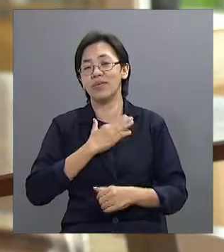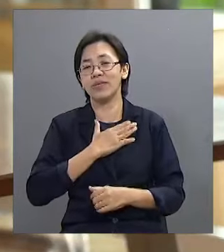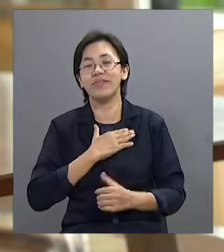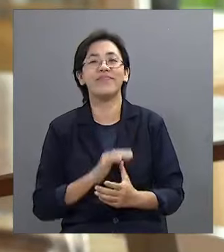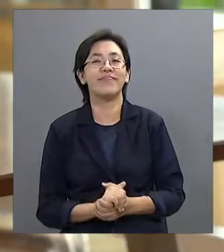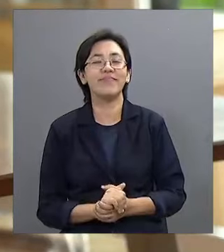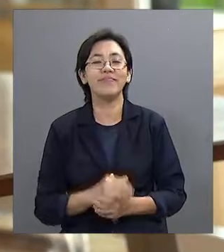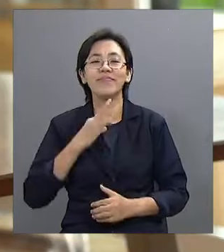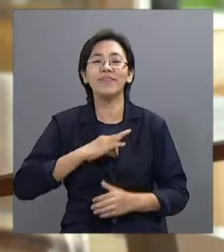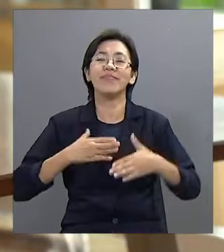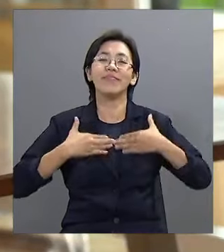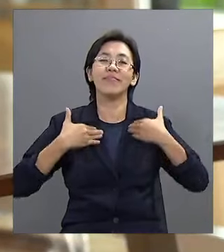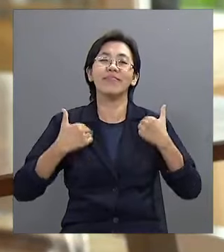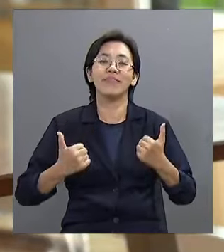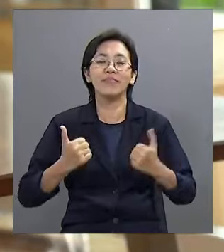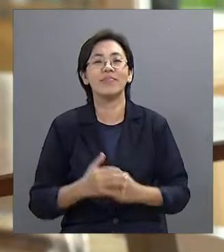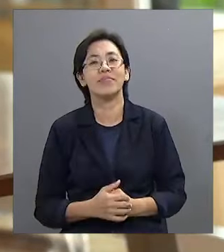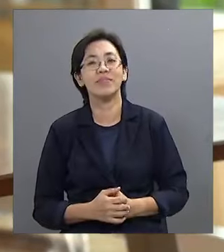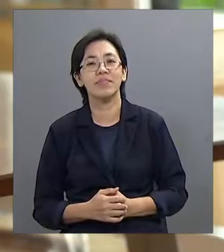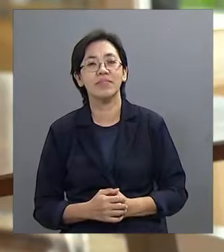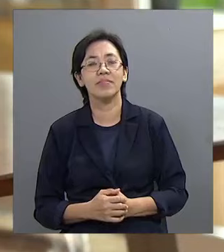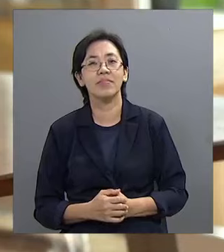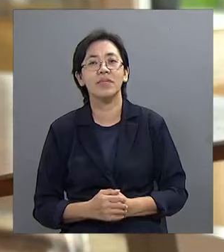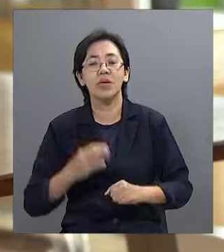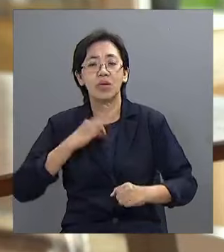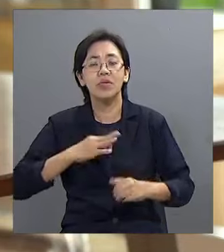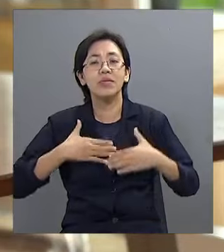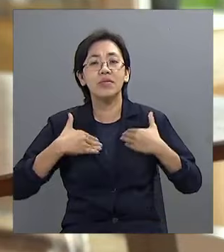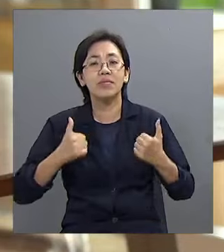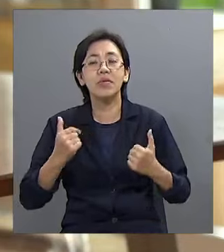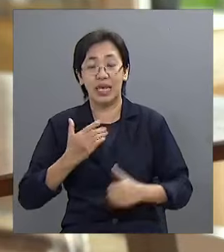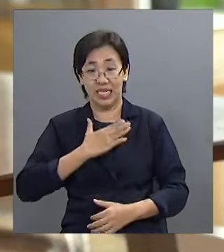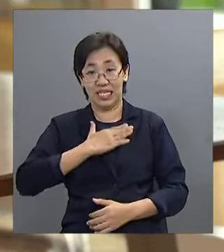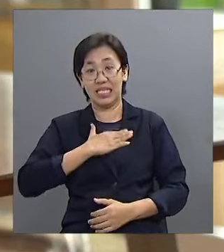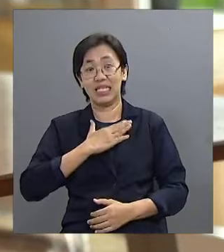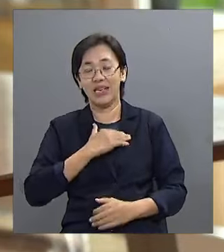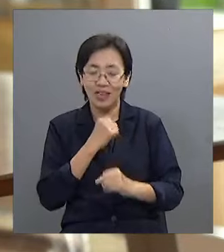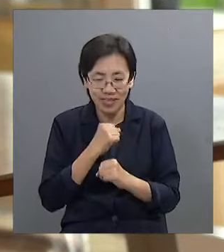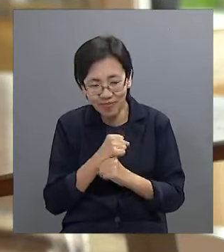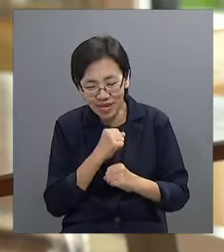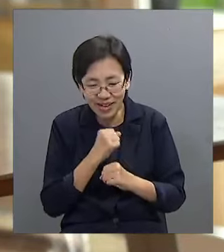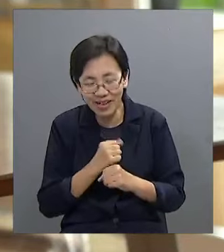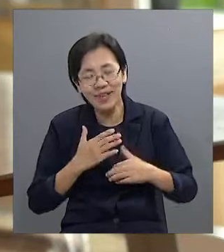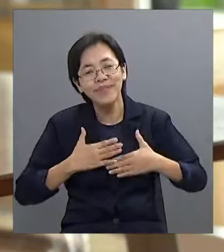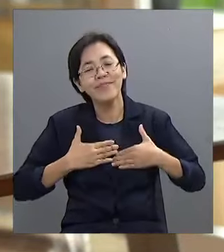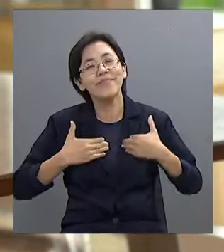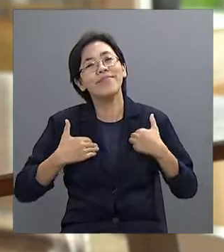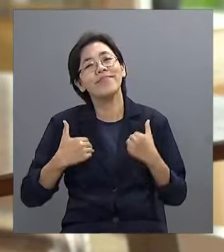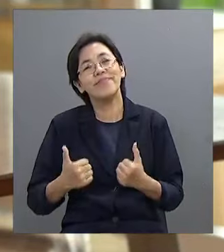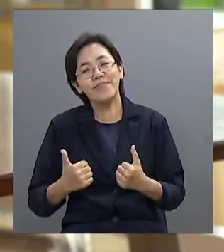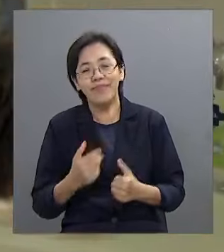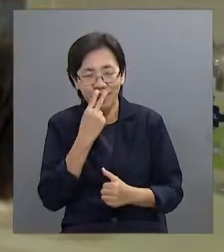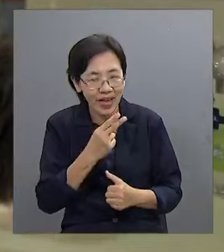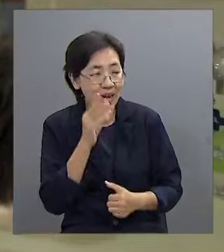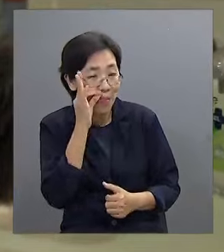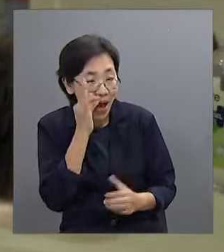พราะว่ามันไม่ได้แค่ความสุขแค่ตัวพี่ที่แบบทำตรงนี้ขึ้นมาแล้วแบบเห็นแมวได้บ้างอะไรเงี้ยมัน